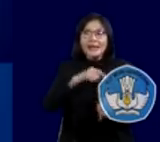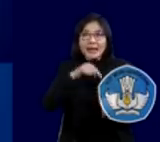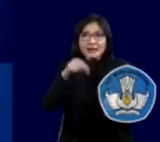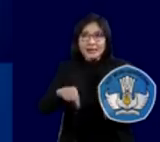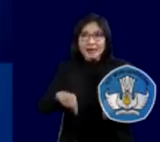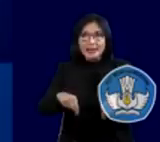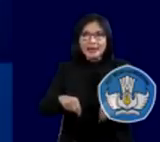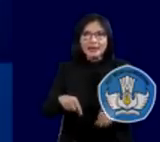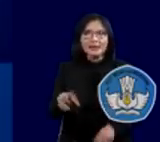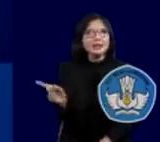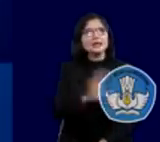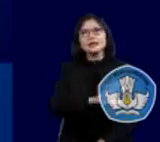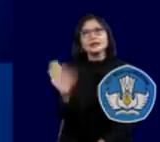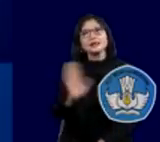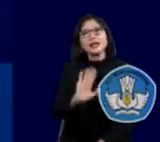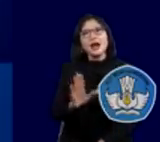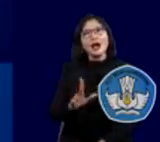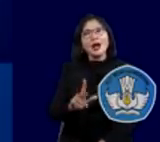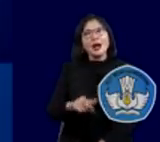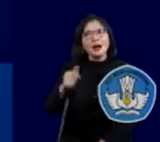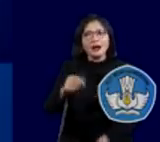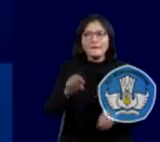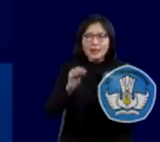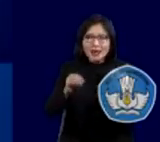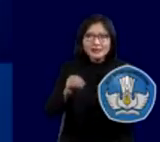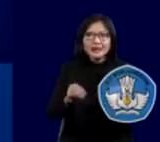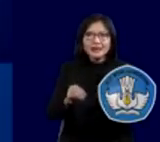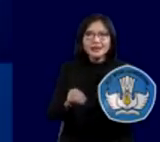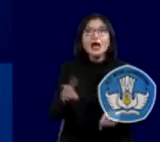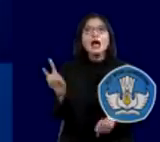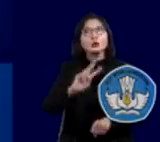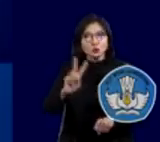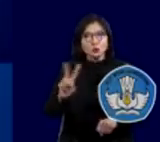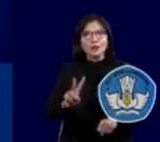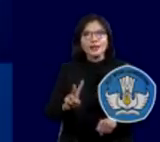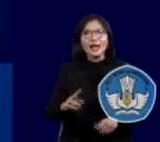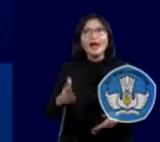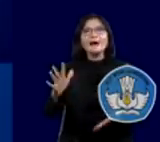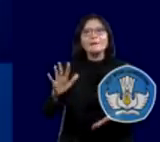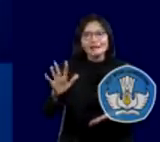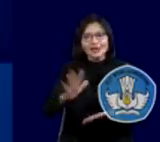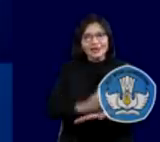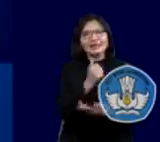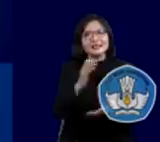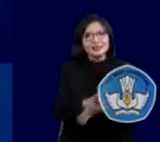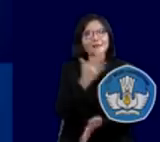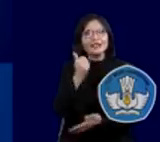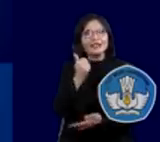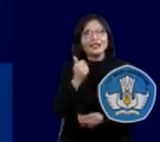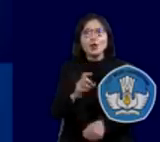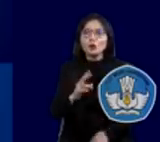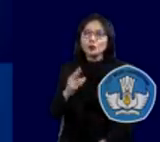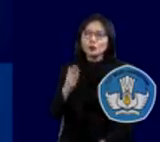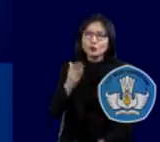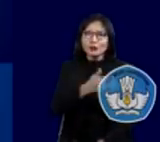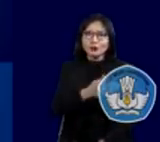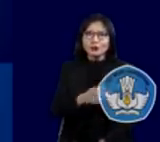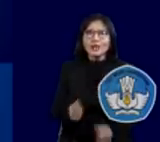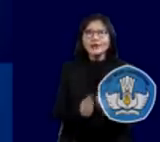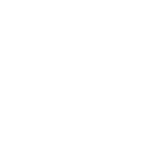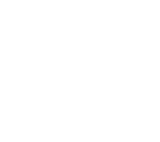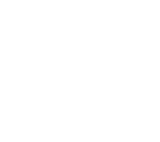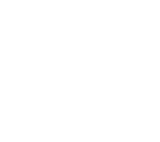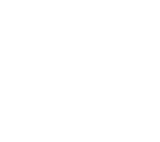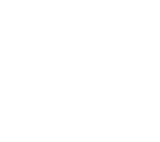tidak mengajar. Jadi dua-duanya boleh diberikan kesempatan di tahun 2021 untuk mengikuti tes seleksi ini.